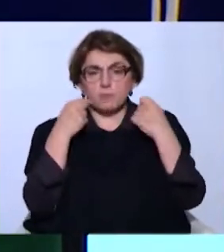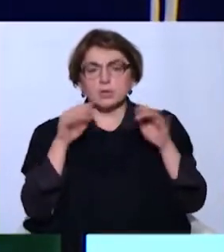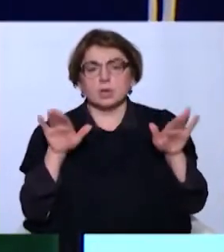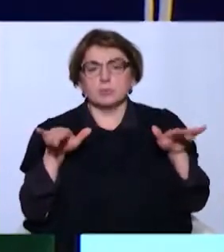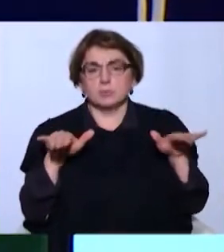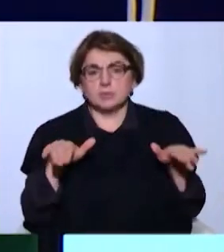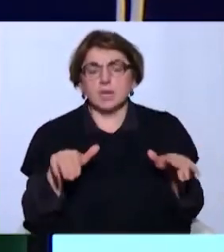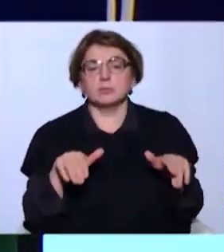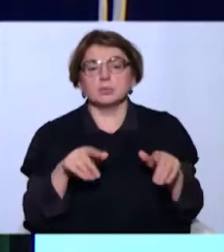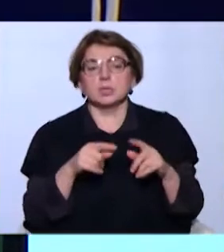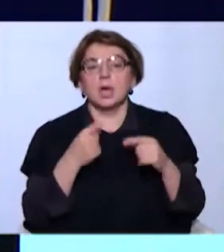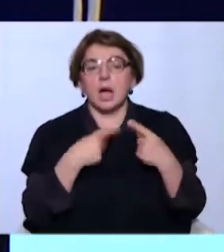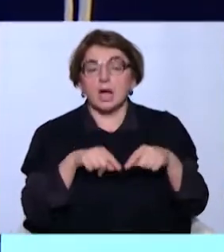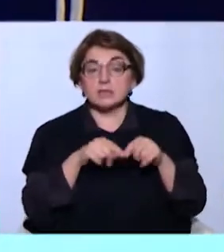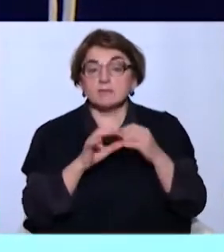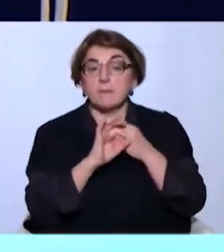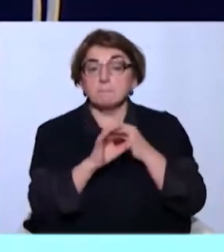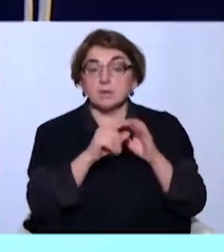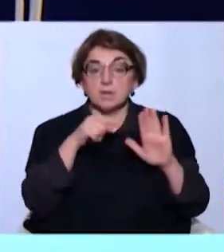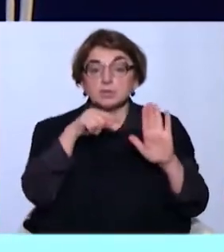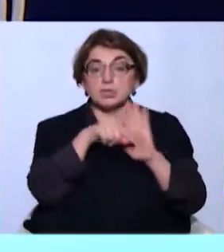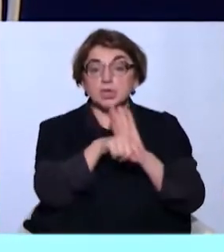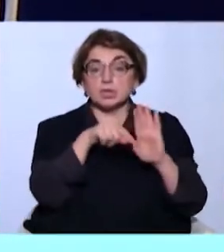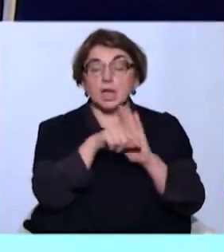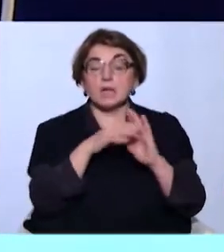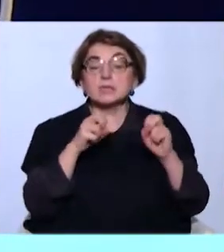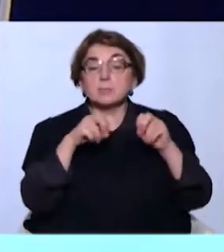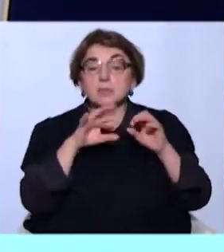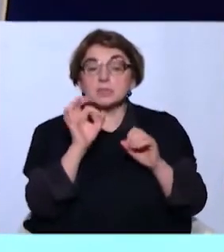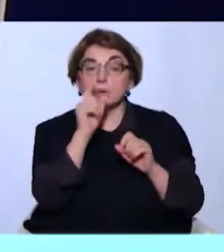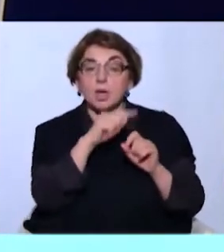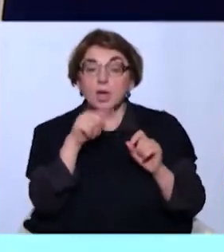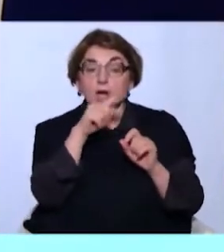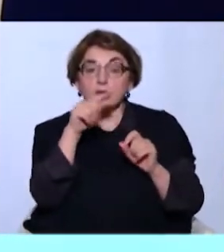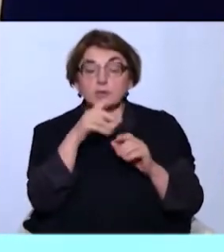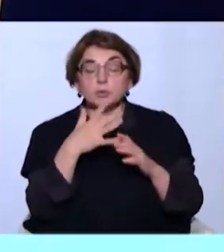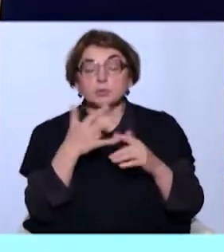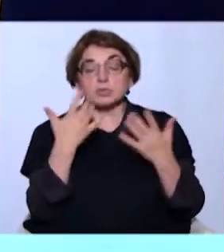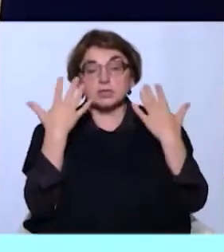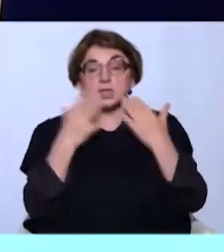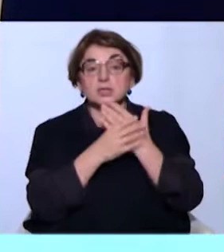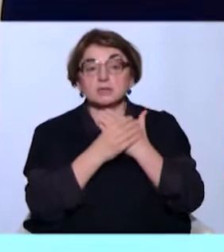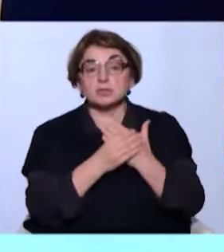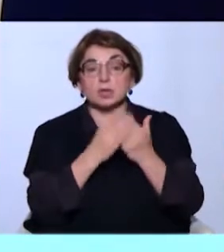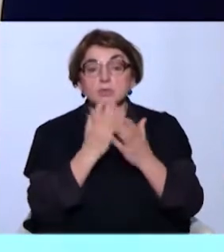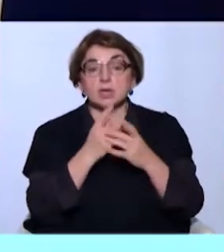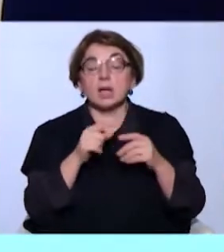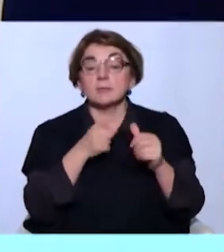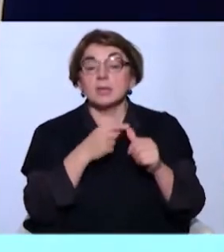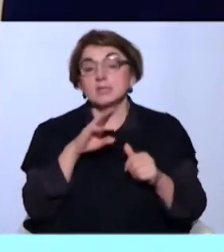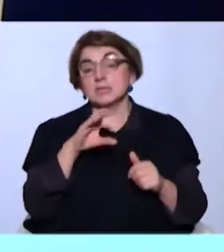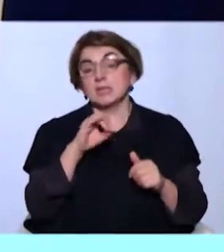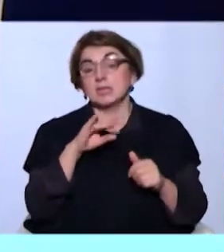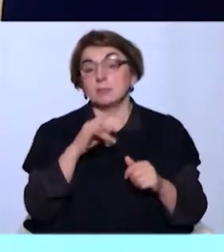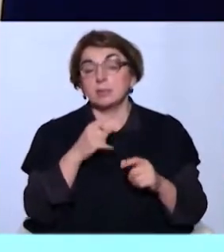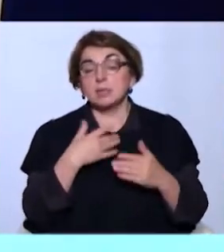ფრთებში და მილებში ჰაერი შედის სპეციალური ხვრელებით, რომელიც სხეულზეა, ამ ხვრელებს სტიგმები ეწოდება